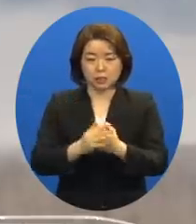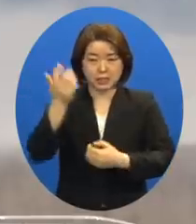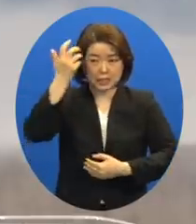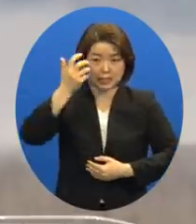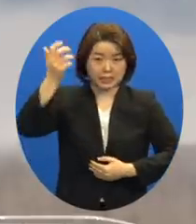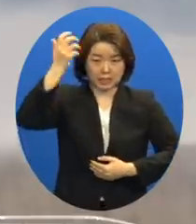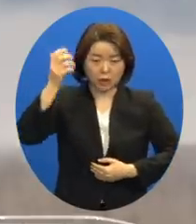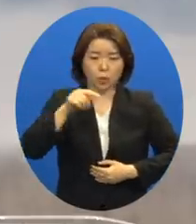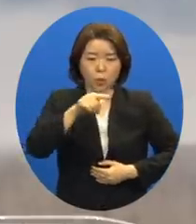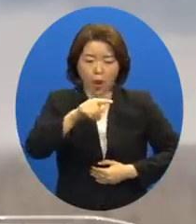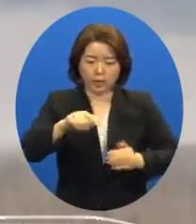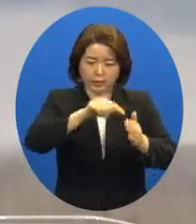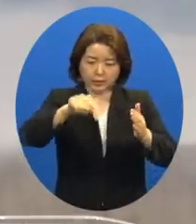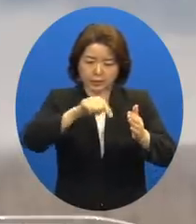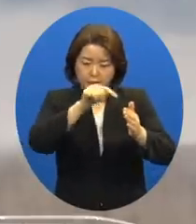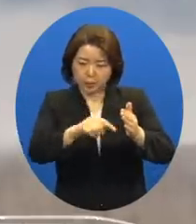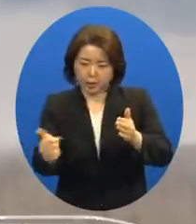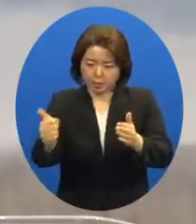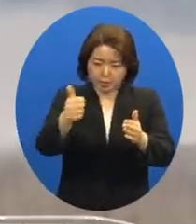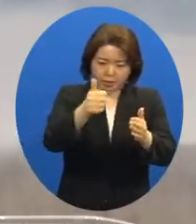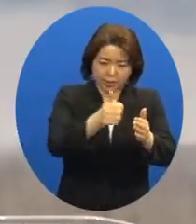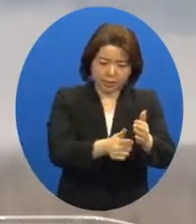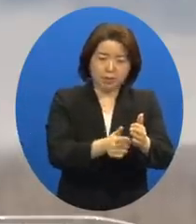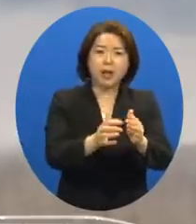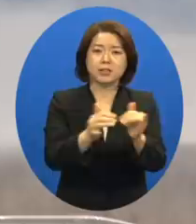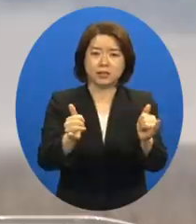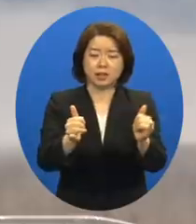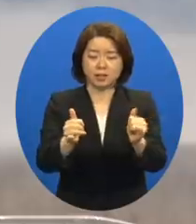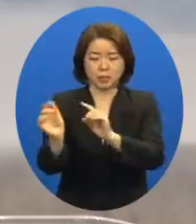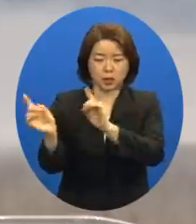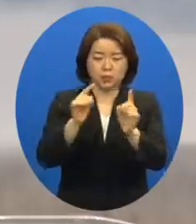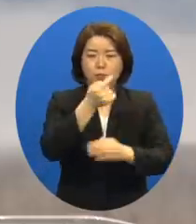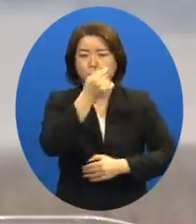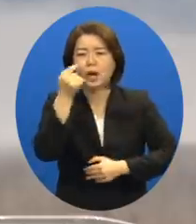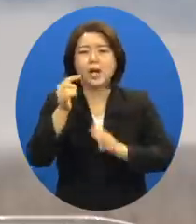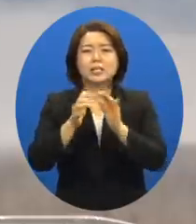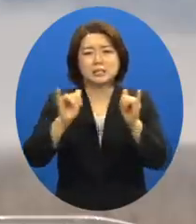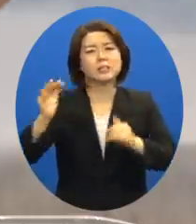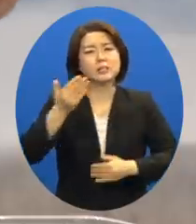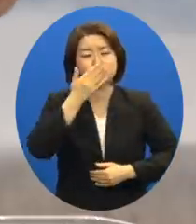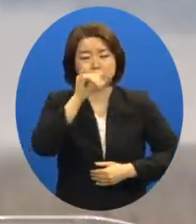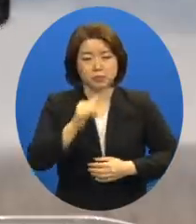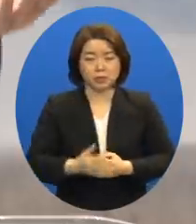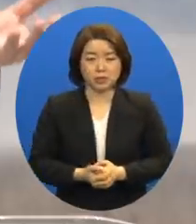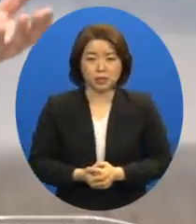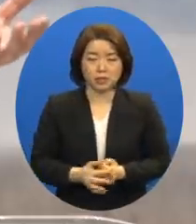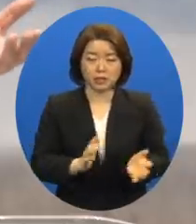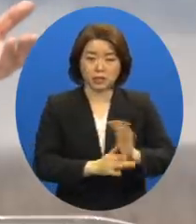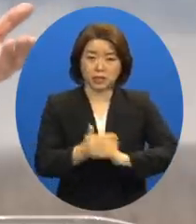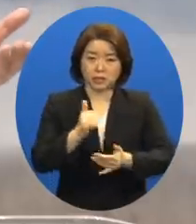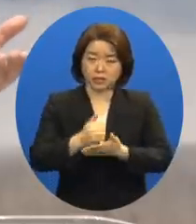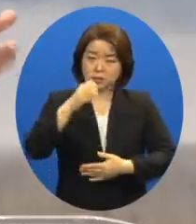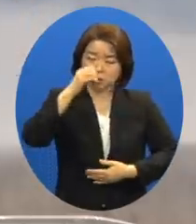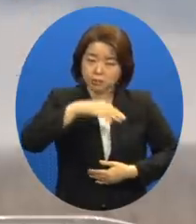그 마음 안에 임한 사람이 부활의 증인입니다. 예수님은 그저 2000년